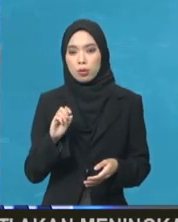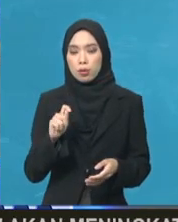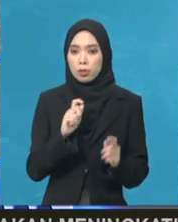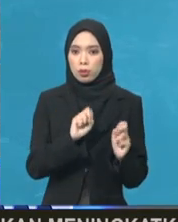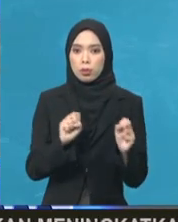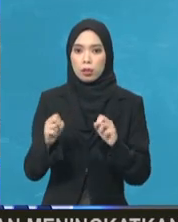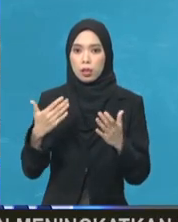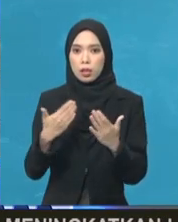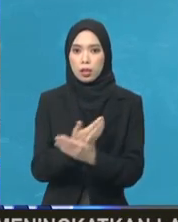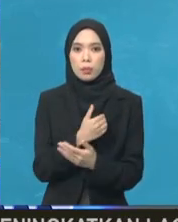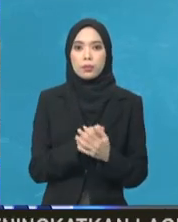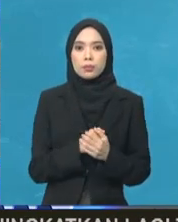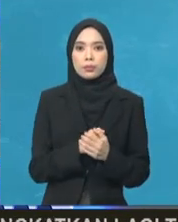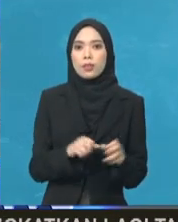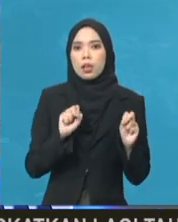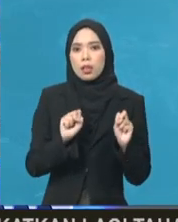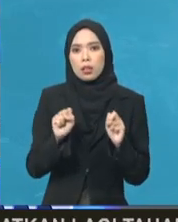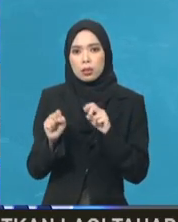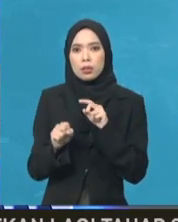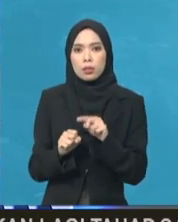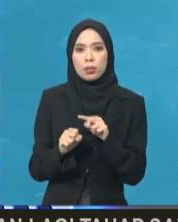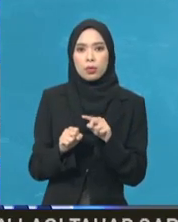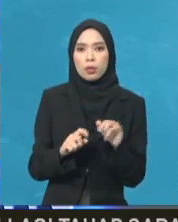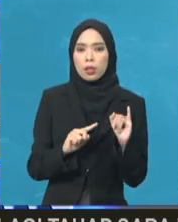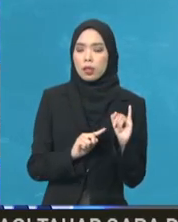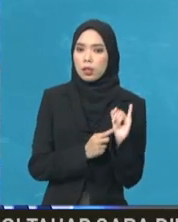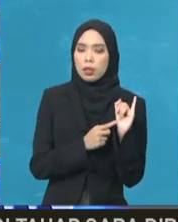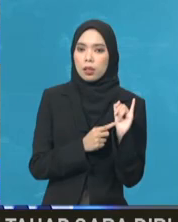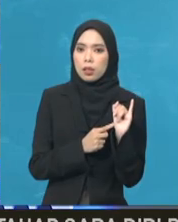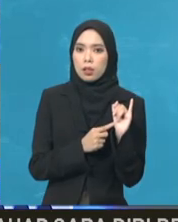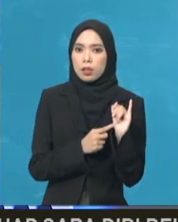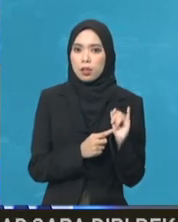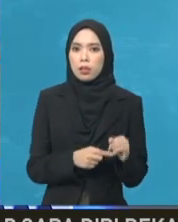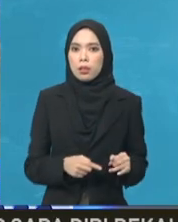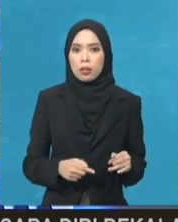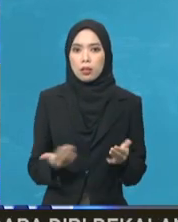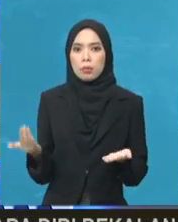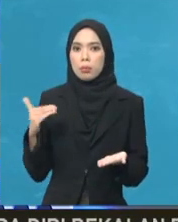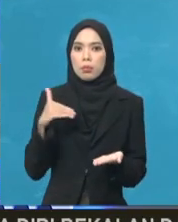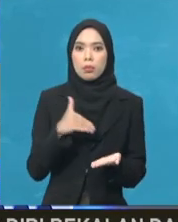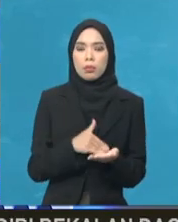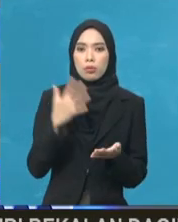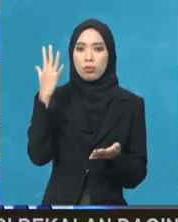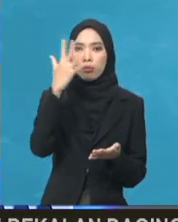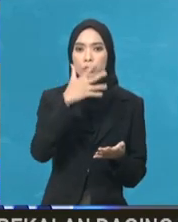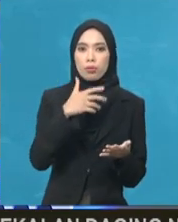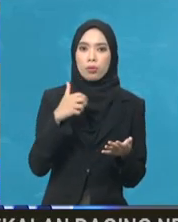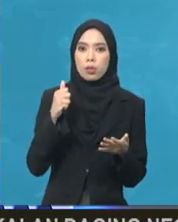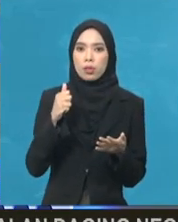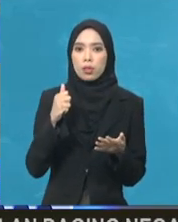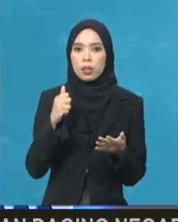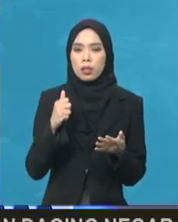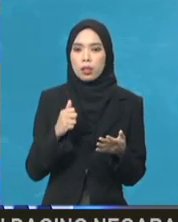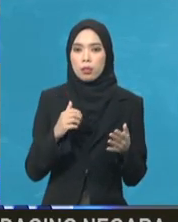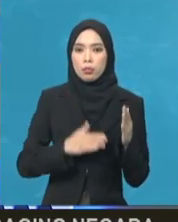pencernakan intensified laut merupakan inisiatif pencernaan semula ke arah meningkatkan dan memodelkan lagi